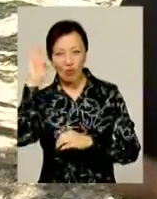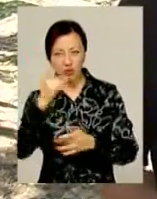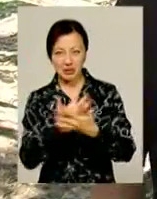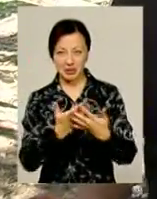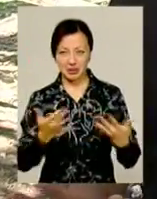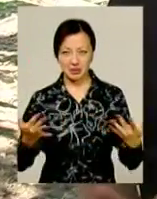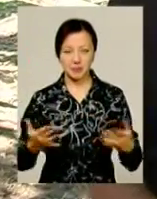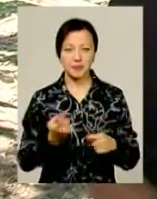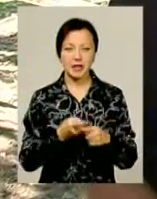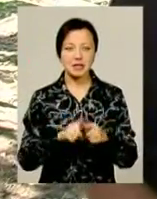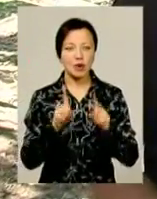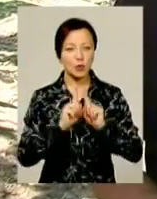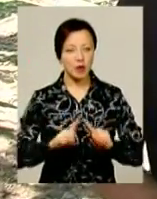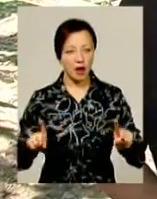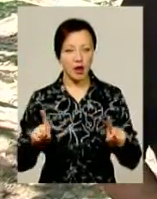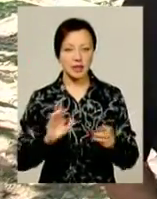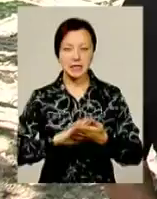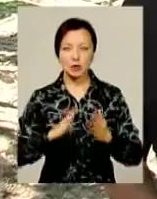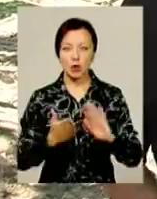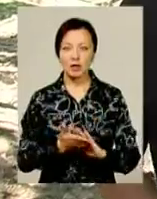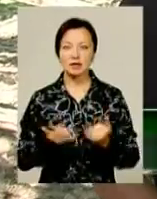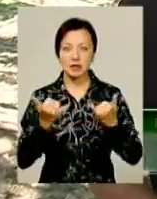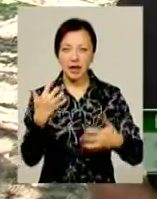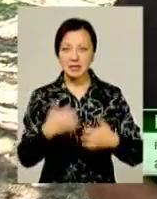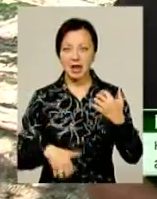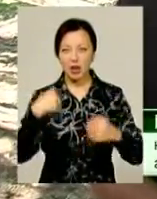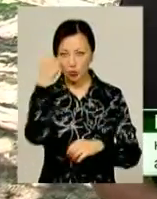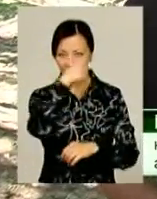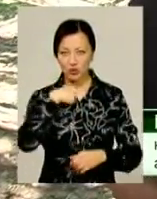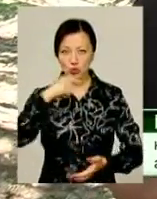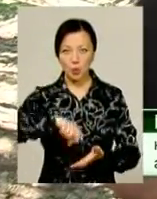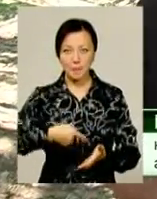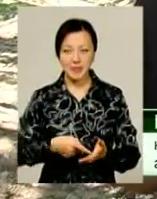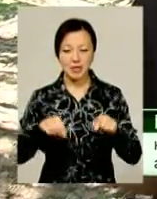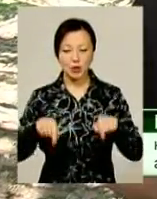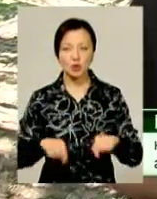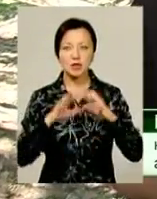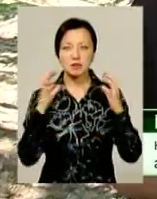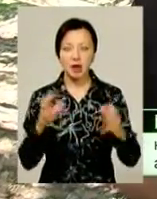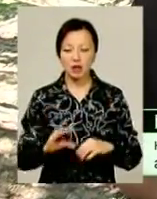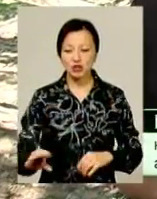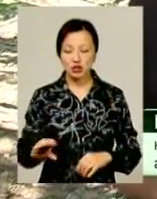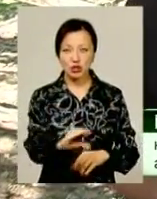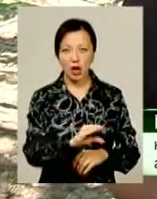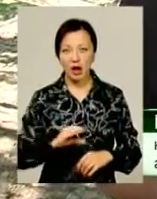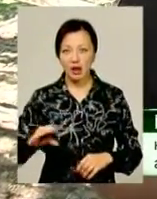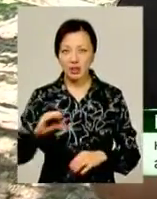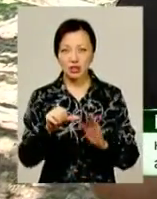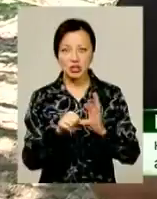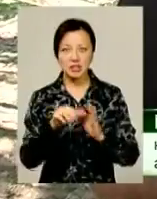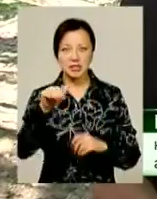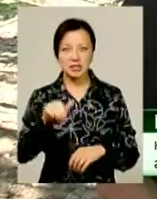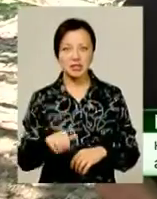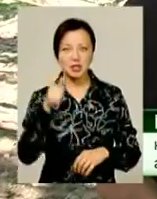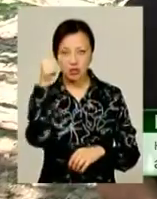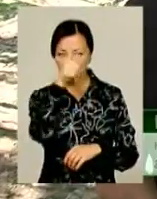водопостачання. Це унікальна ситуація для середньовічного міста, що тут зберігаються шари, яким 6 тисяч років, і